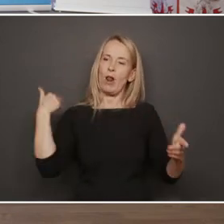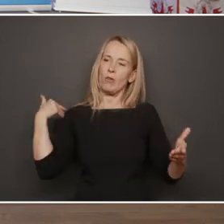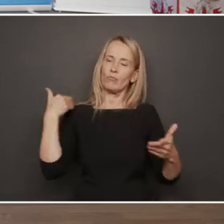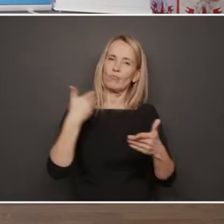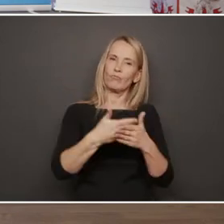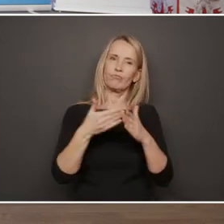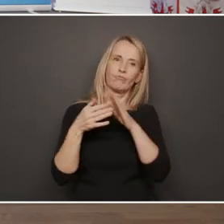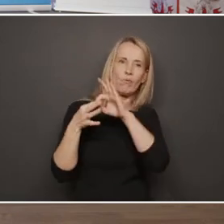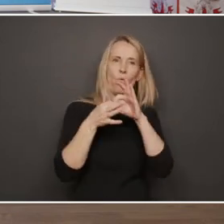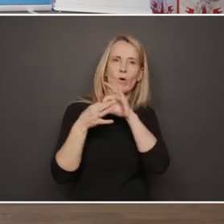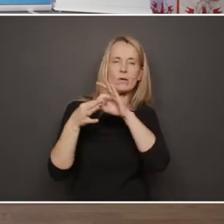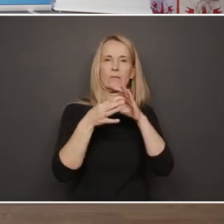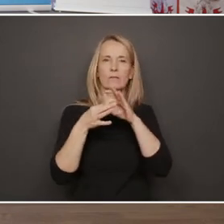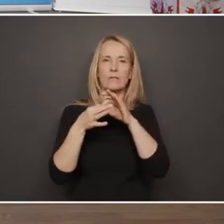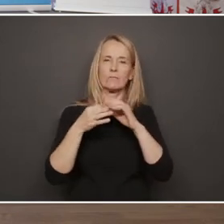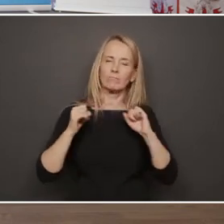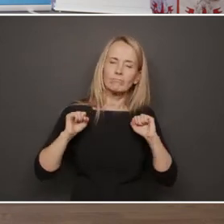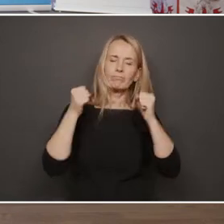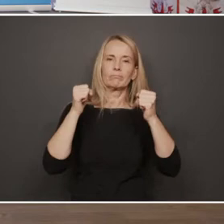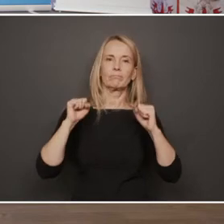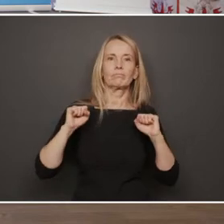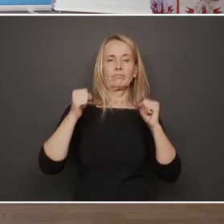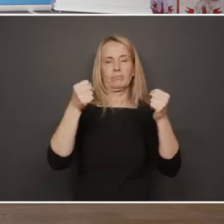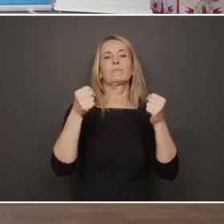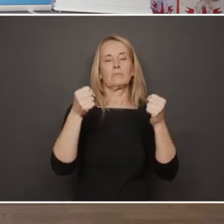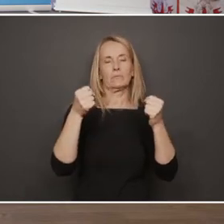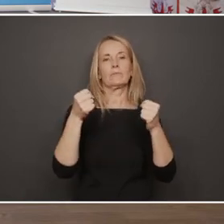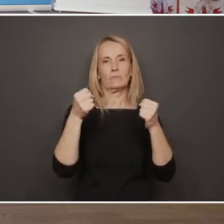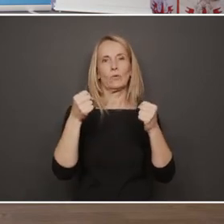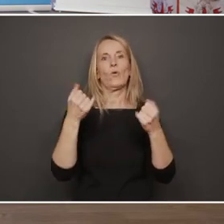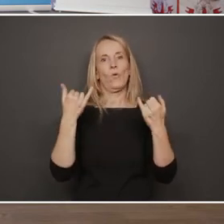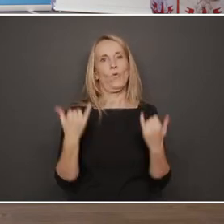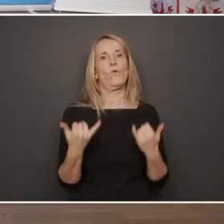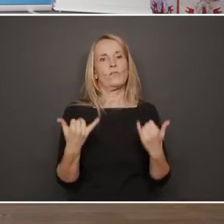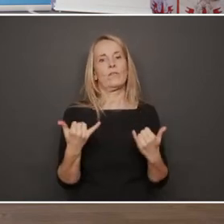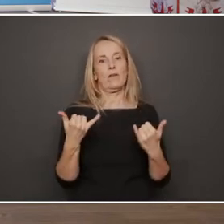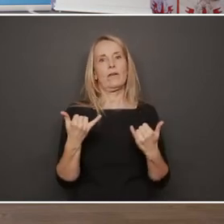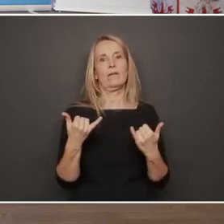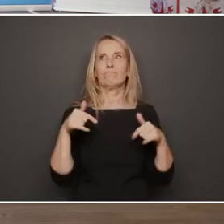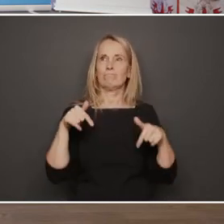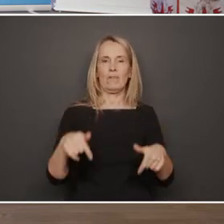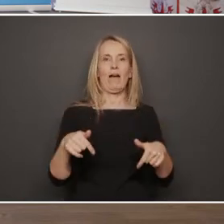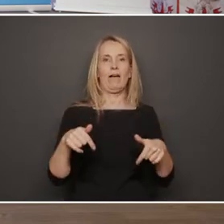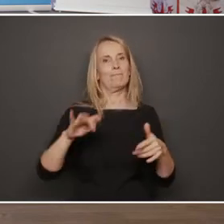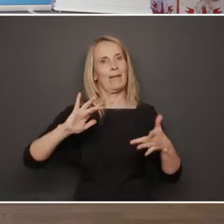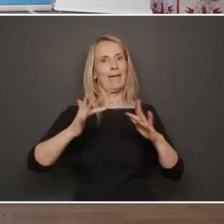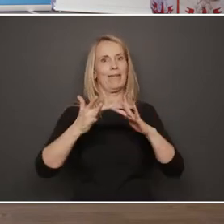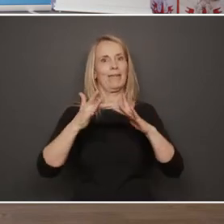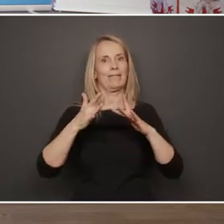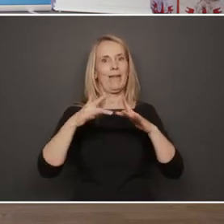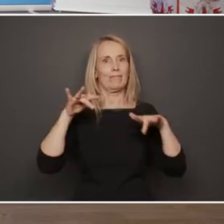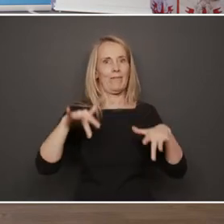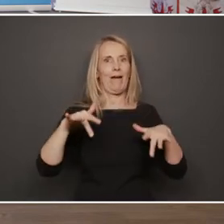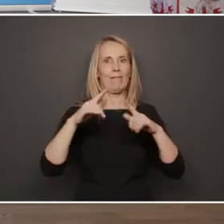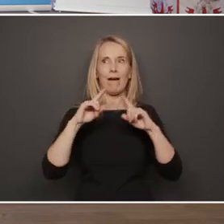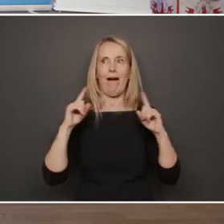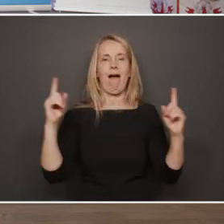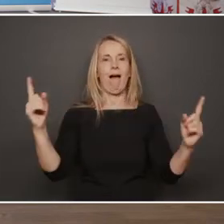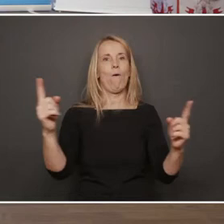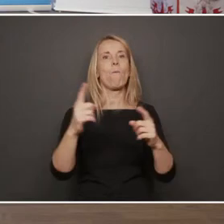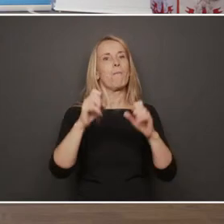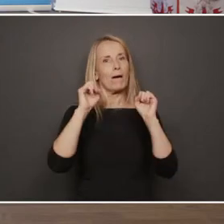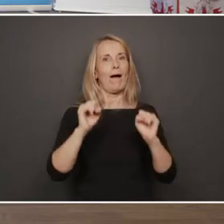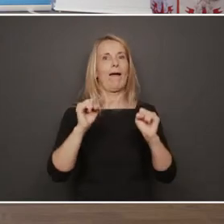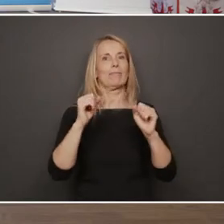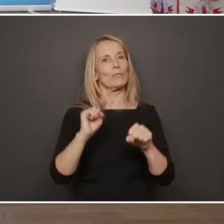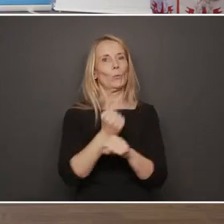stehen und die sich sehr eingesetzt haben, dass wir heute im virtuellen Raum diese Veranstaltung feiern können, dieses